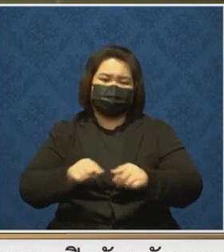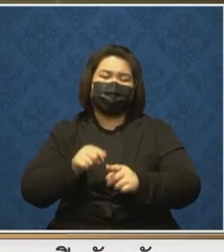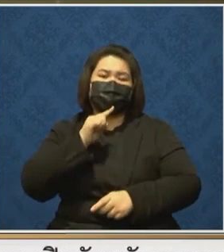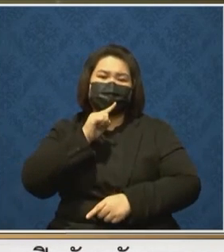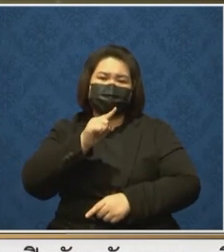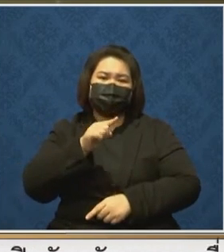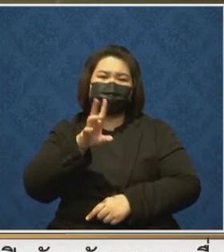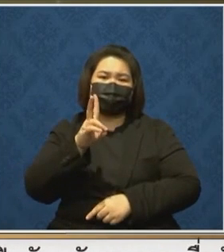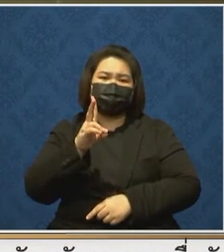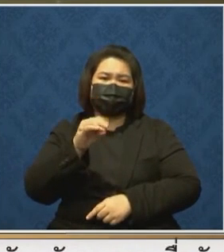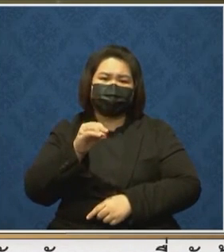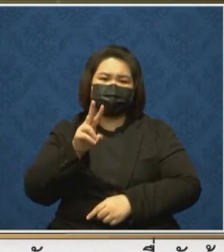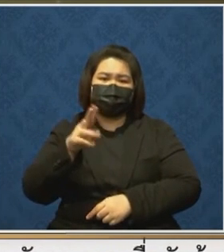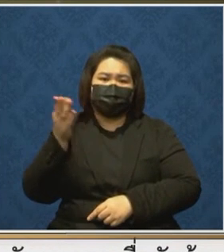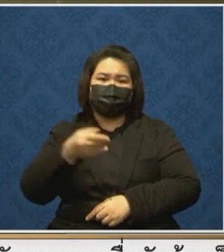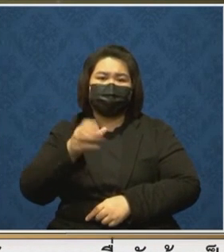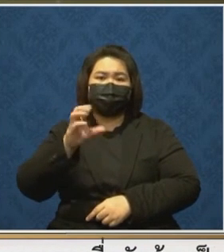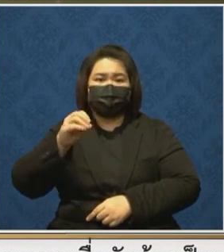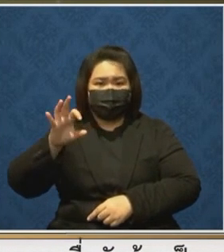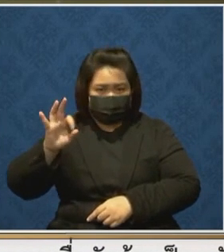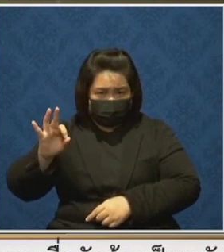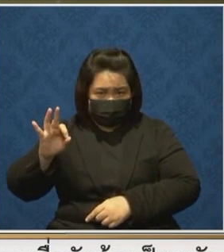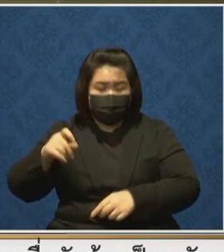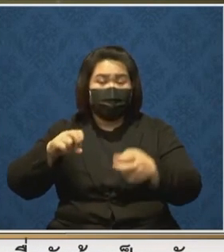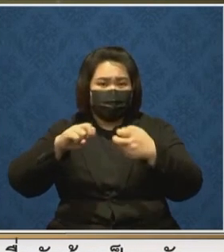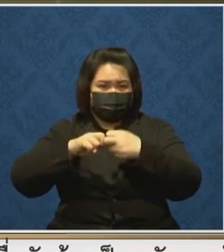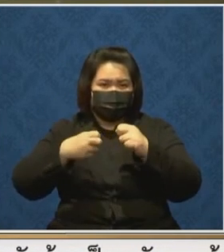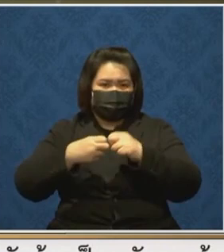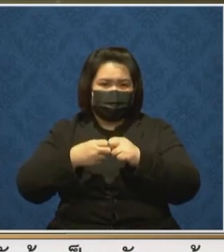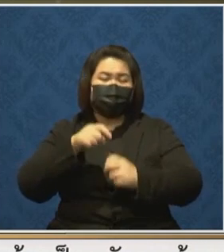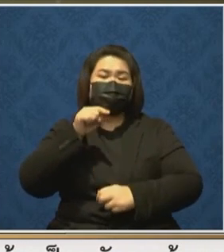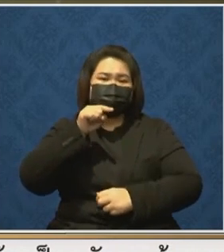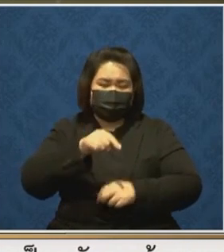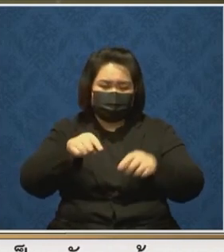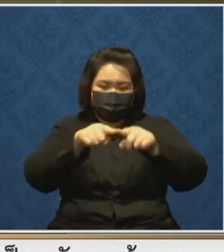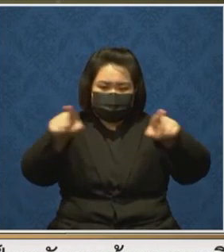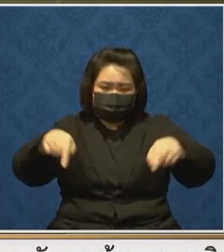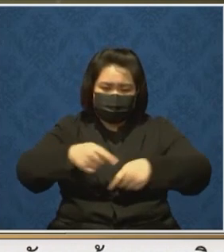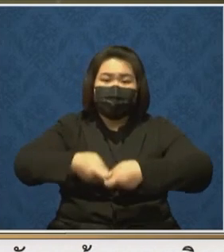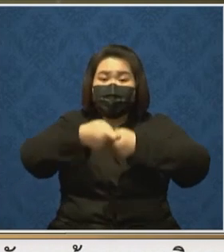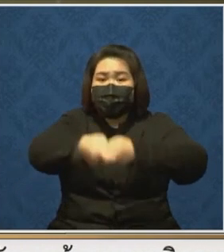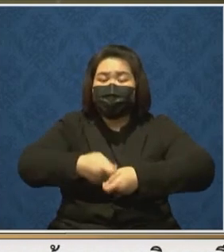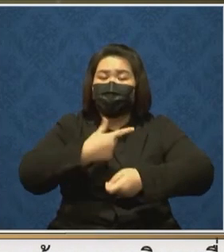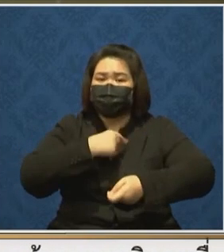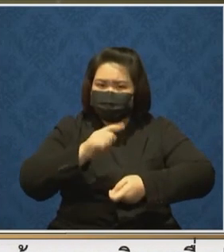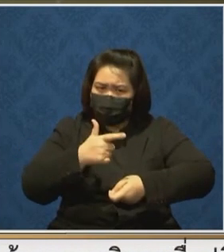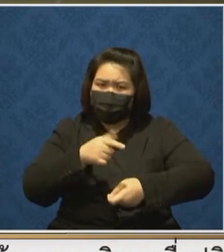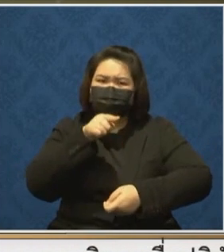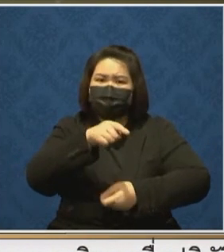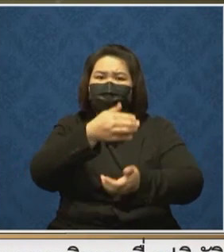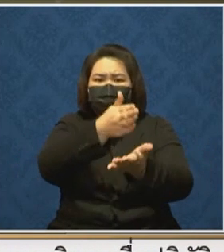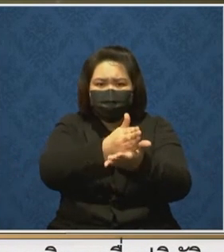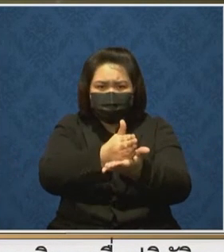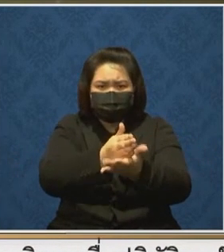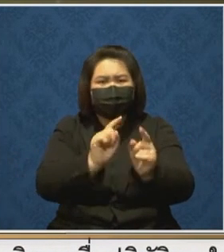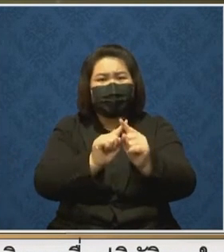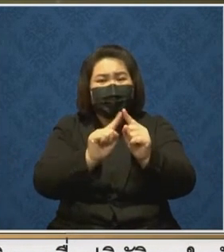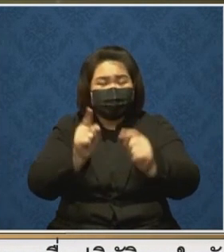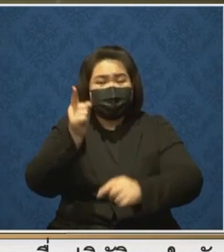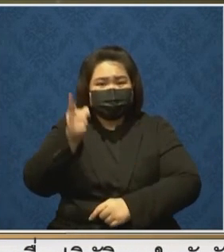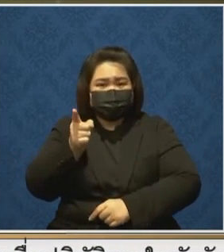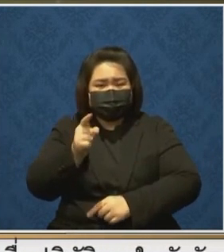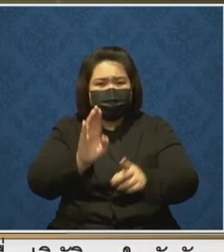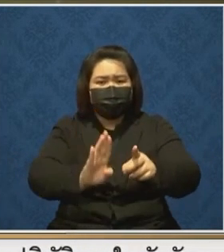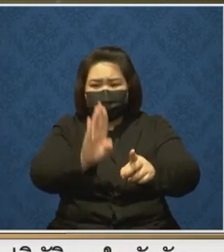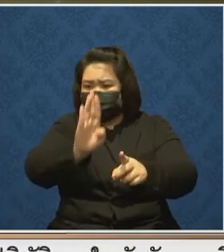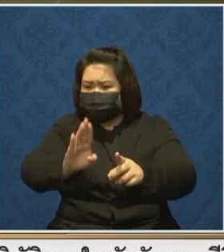ี่ 72 ทับ 2559ที่รังบกจการเหแร่ทองคำโดยที่ยังพิศูตไม่ได้ว่าผู้ประกอบการ